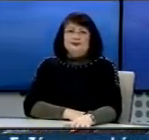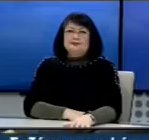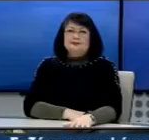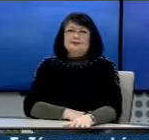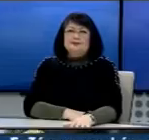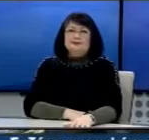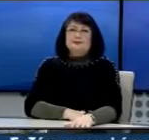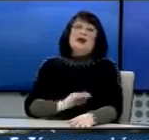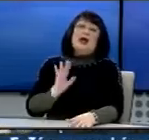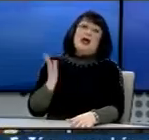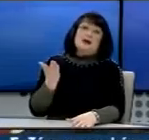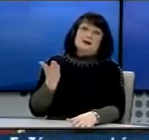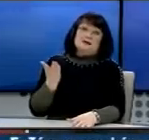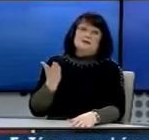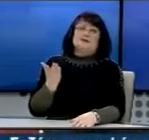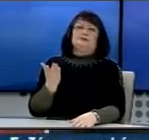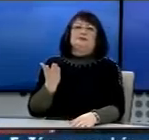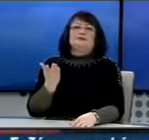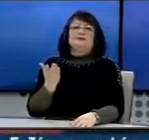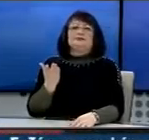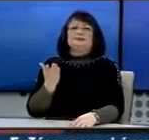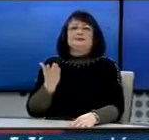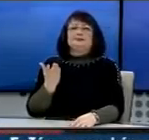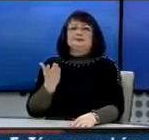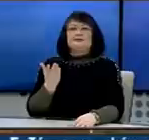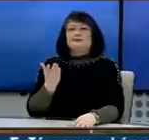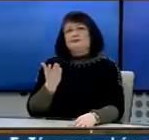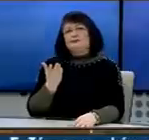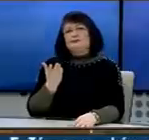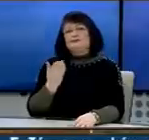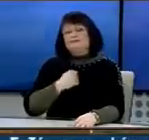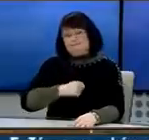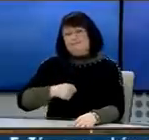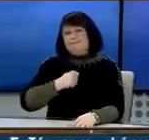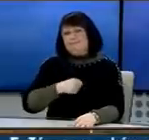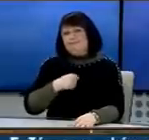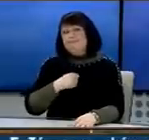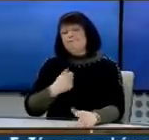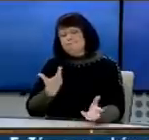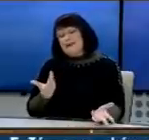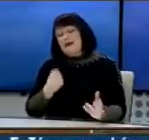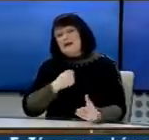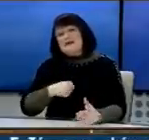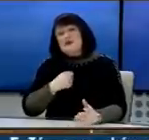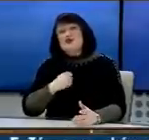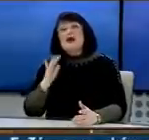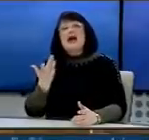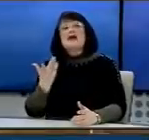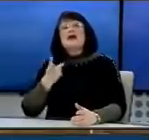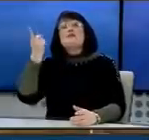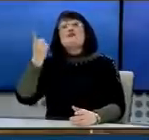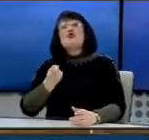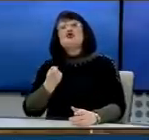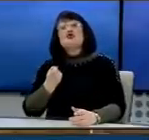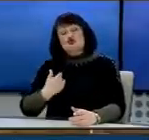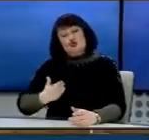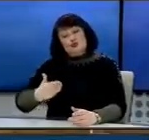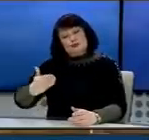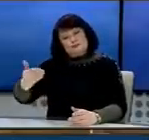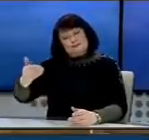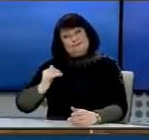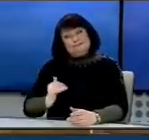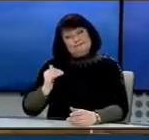Αν είχαμε, και είναι πολύ στενάχωρο αυτό, αν ήμασταν σε αυτό το ποσοστό στο οποίο καταφέραμε τελικά